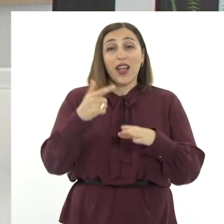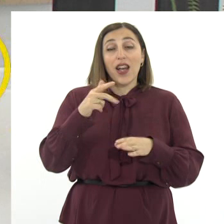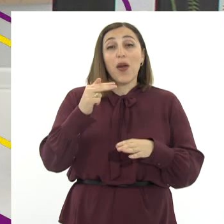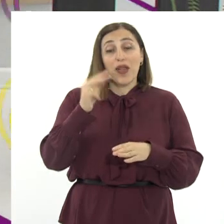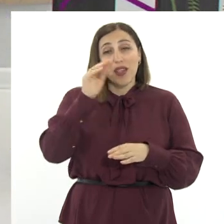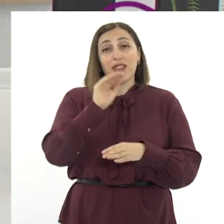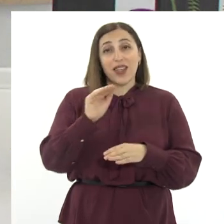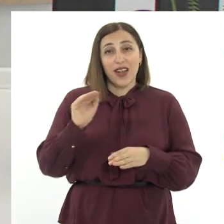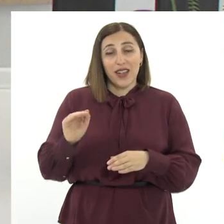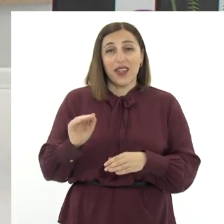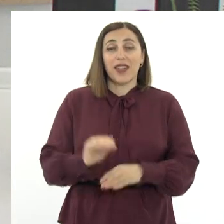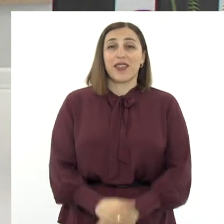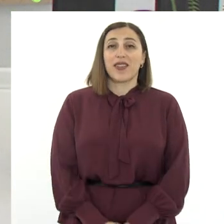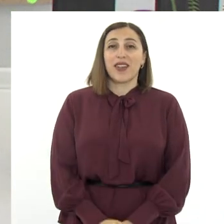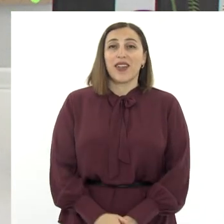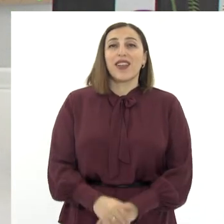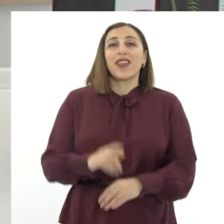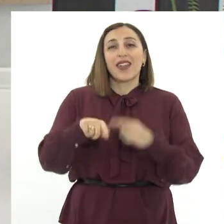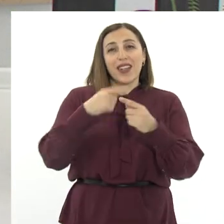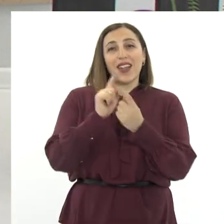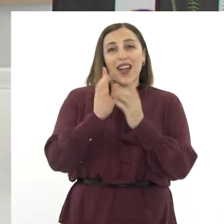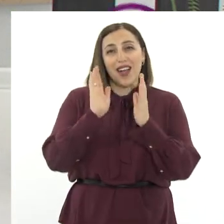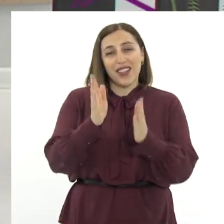Հ2-ի եթերում Գայան Փաճյան դպրոց ստուդիայի սաներն էին։